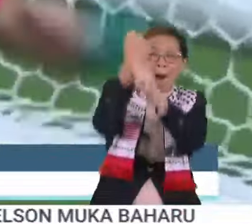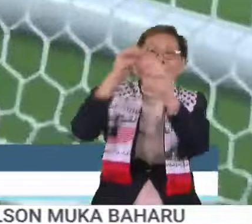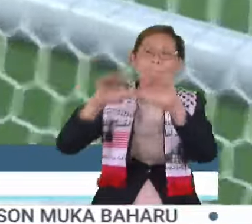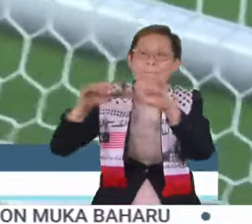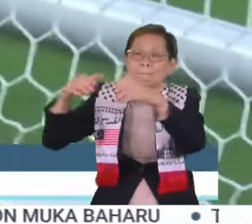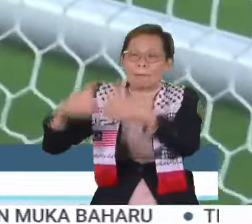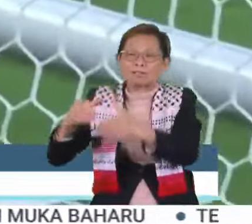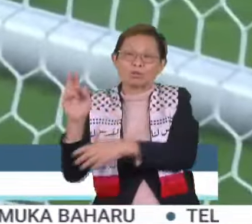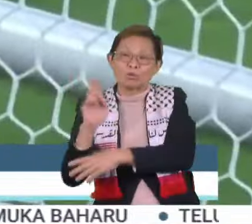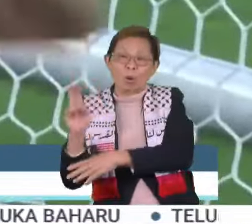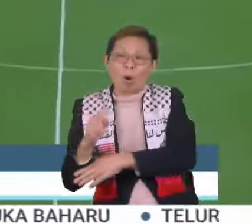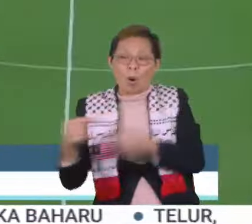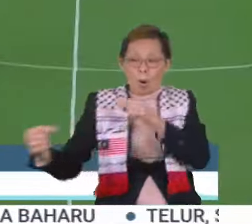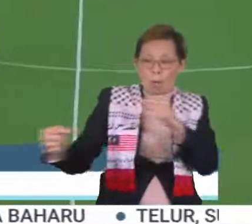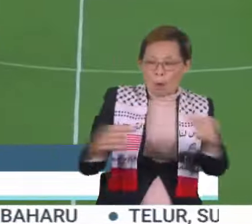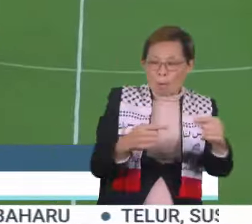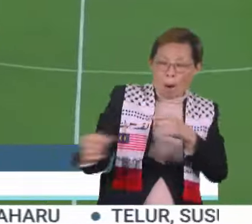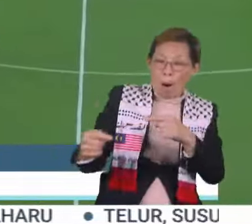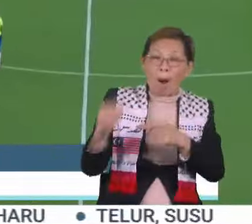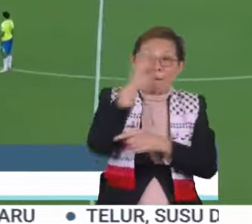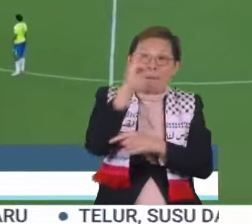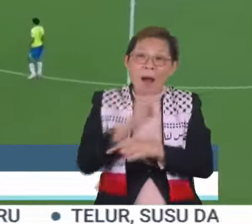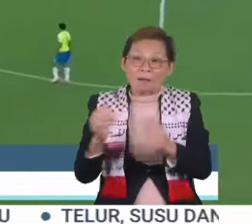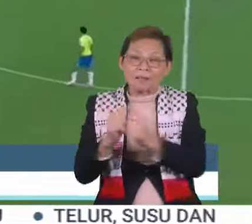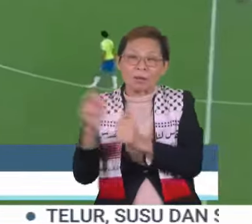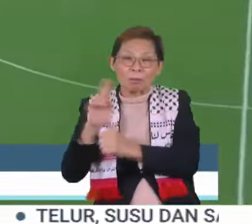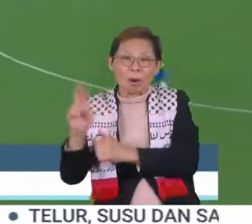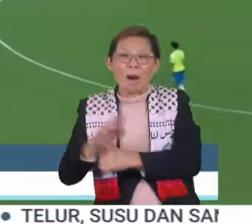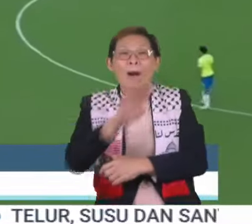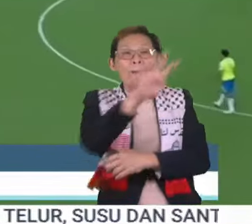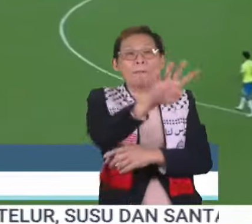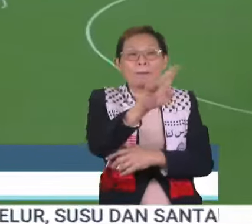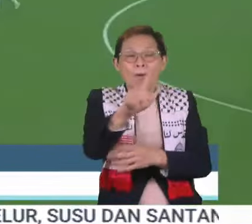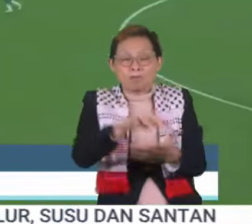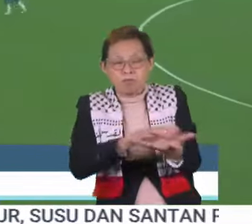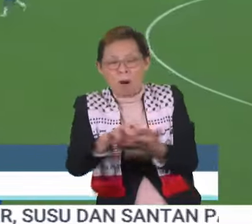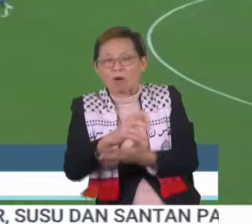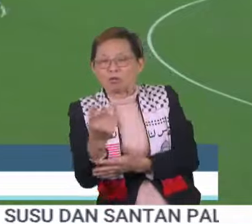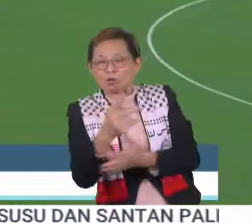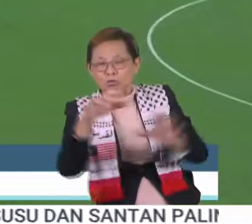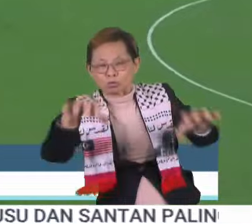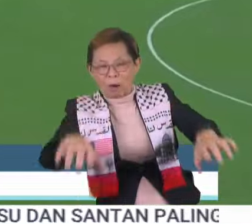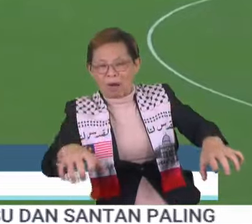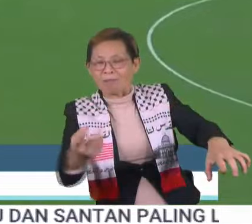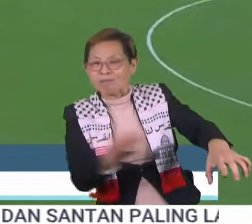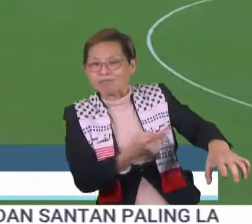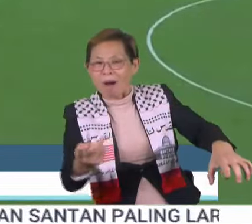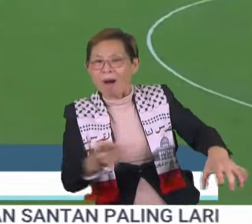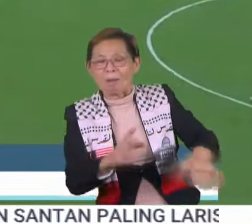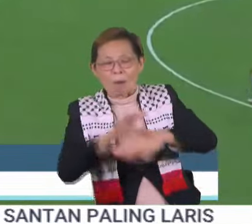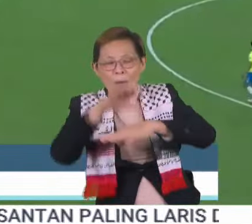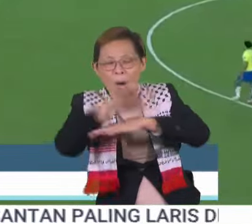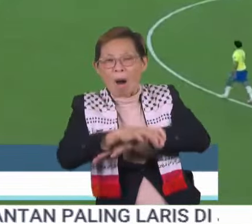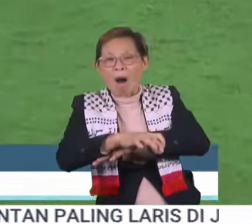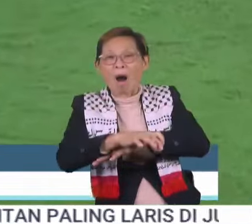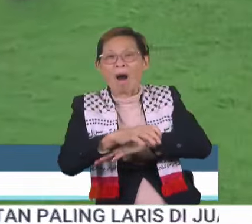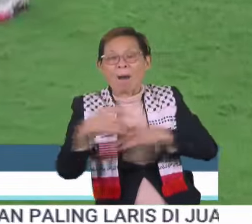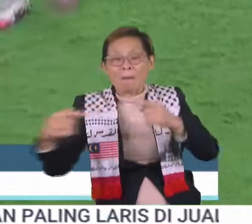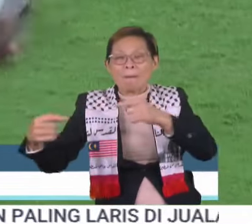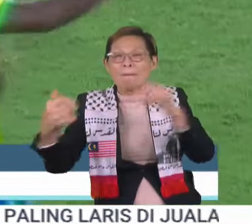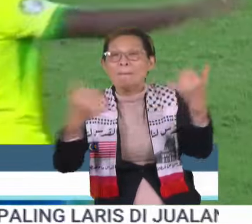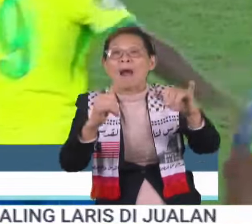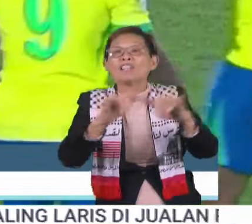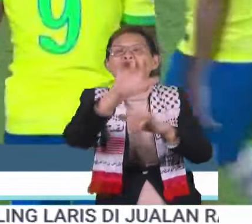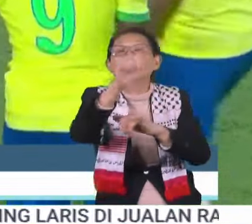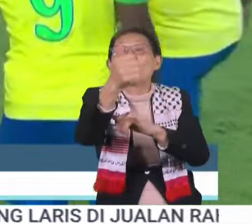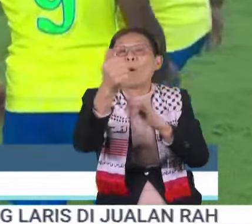pasukan. Terdahulu pertembungan berkenaan menyaksikan 41 kekasaran dibuat kedua-dua pasukan. Uruguay terpaksa beraksi dengan 10 pemain di babak